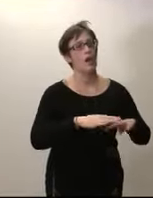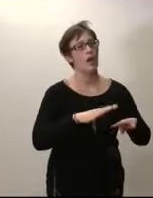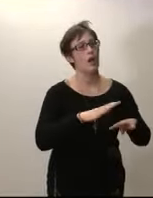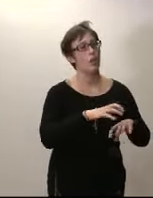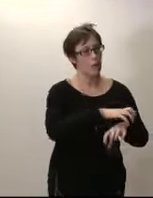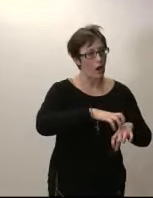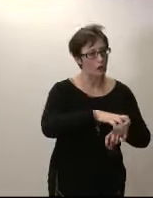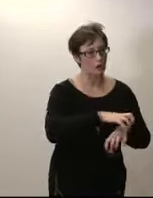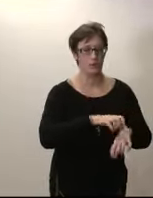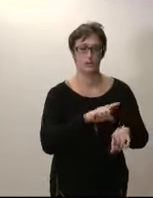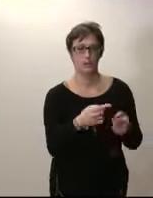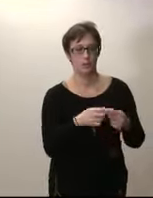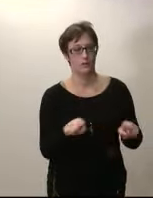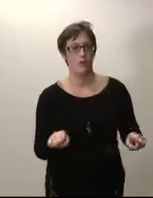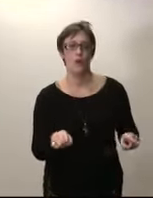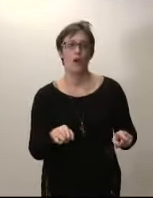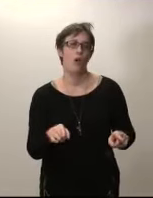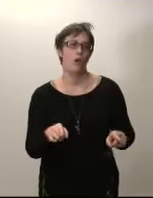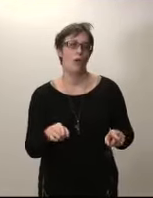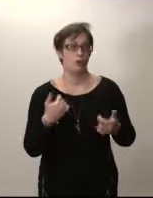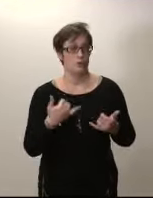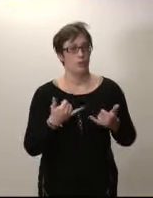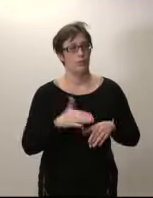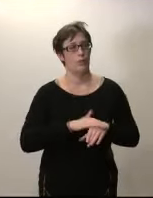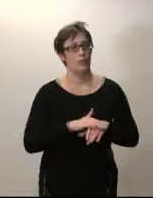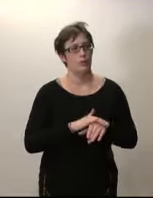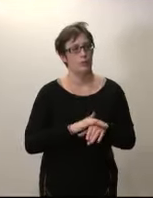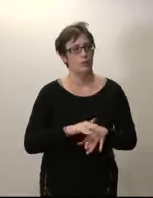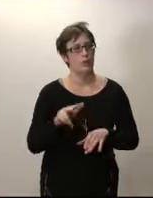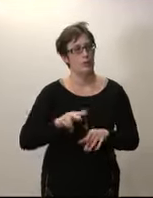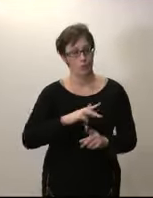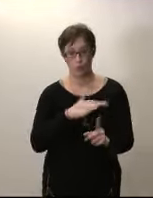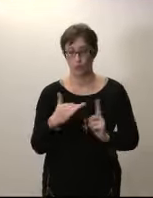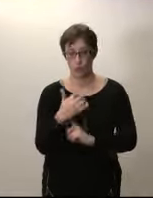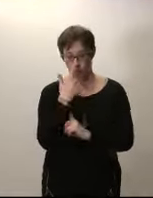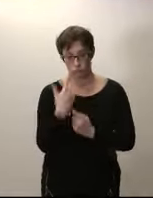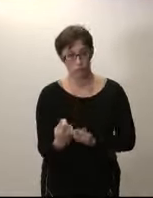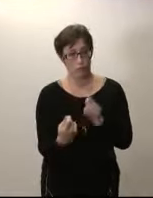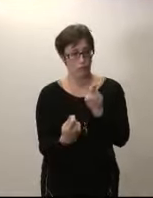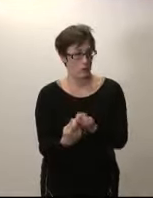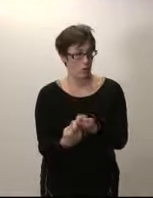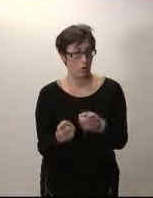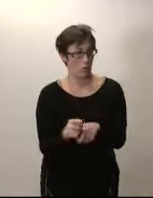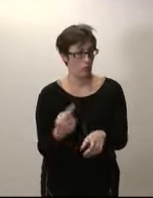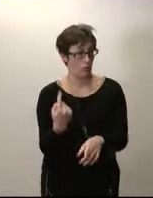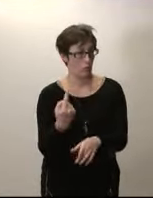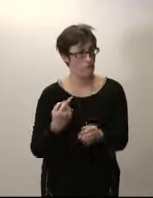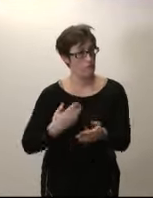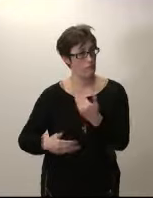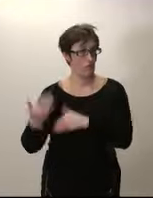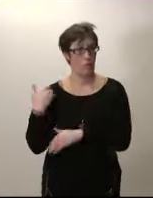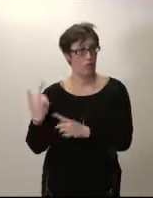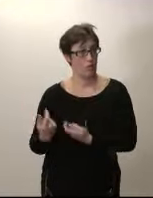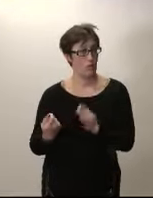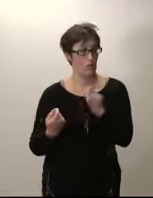de penser que notre politique en matière de logement social est adaptée, comme la vôtre a été à un moment donné adaptée, avec certainement des